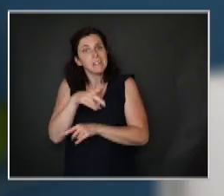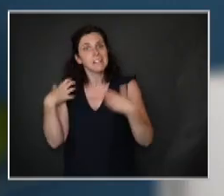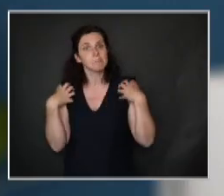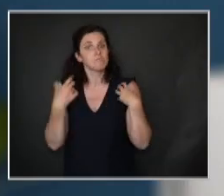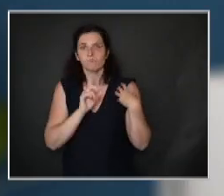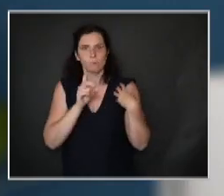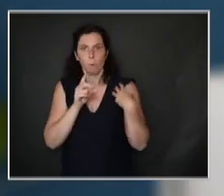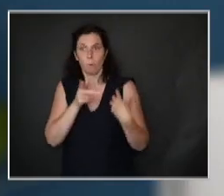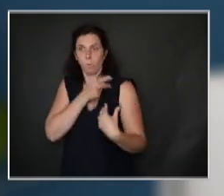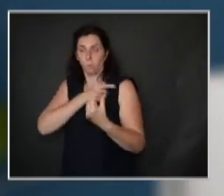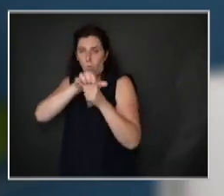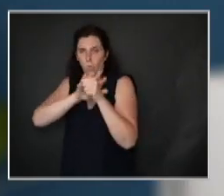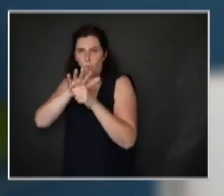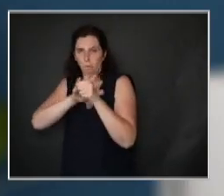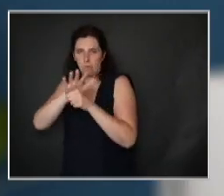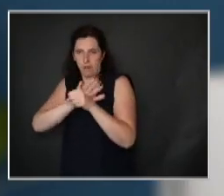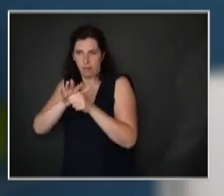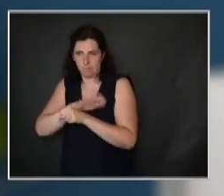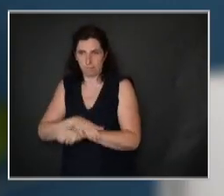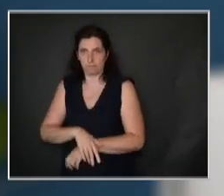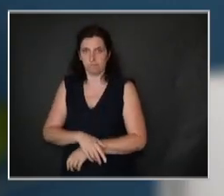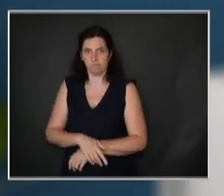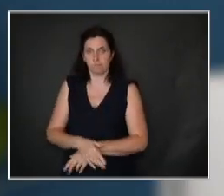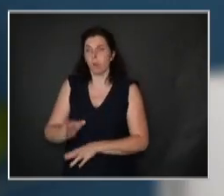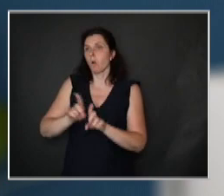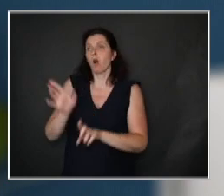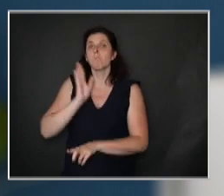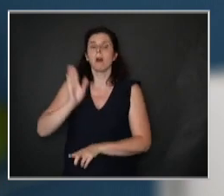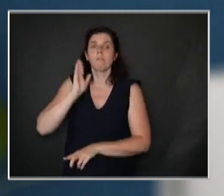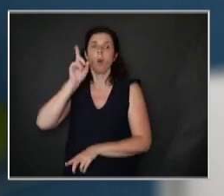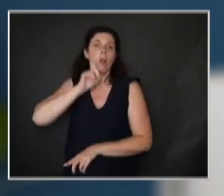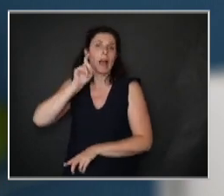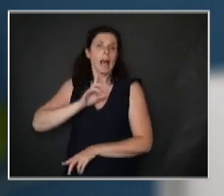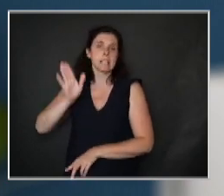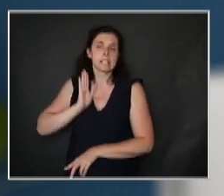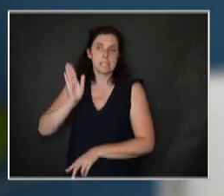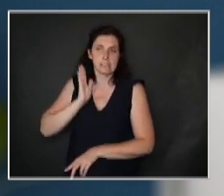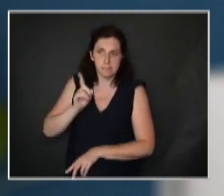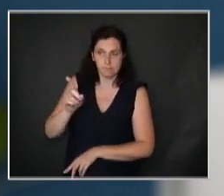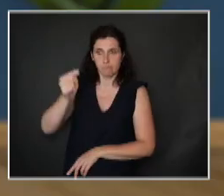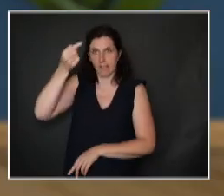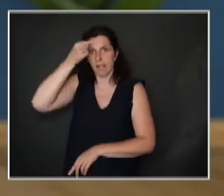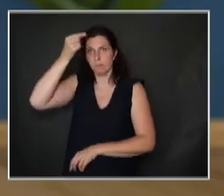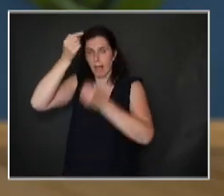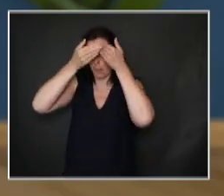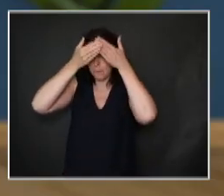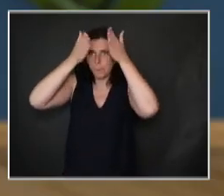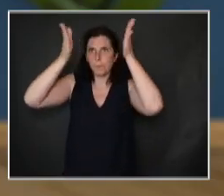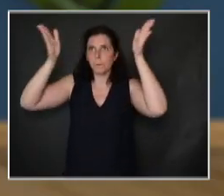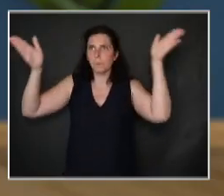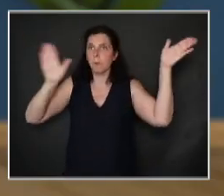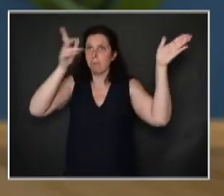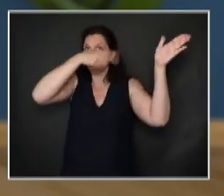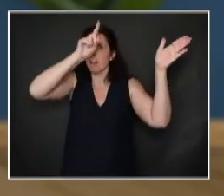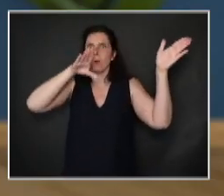médecin complet. Comme jadis, au temps d'Hippocrate et de la Grèce ancienne, avec un esprit large et humaniste.